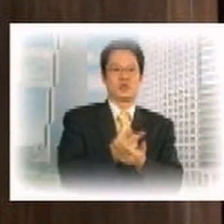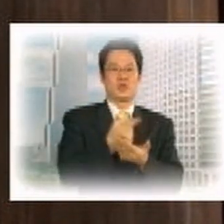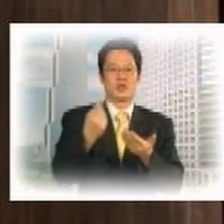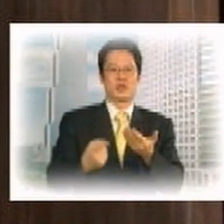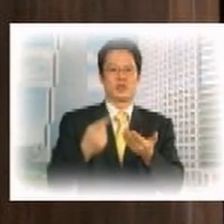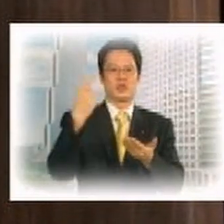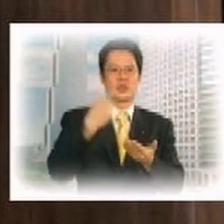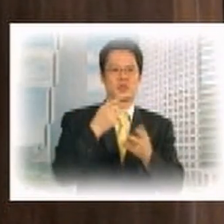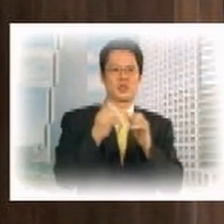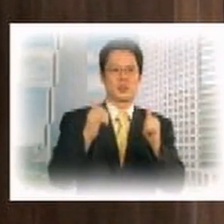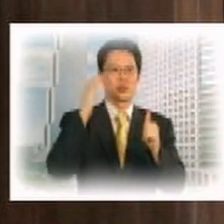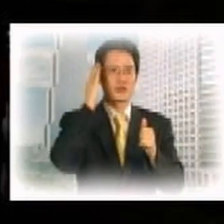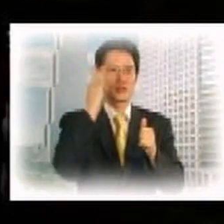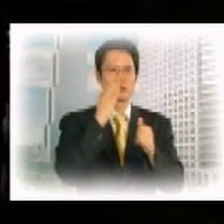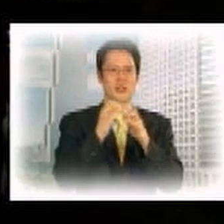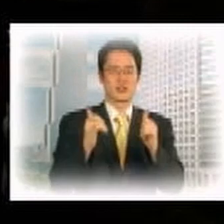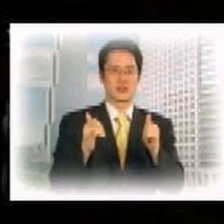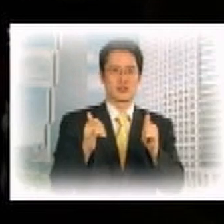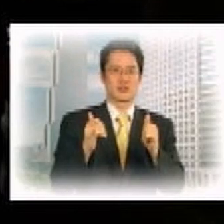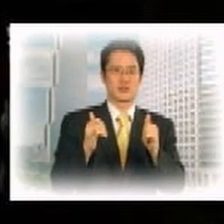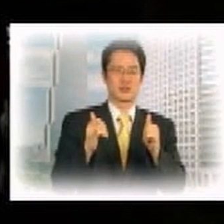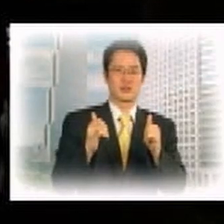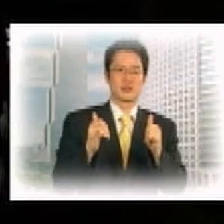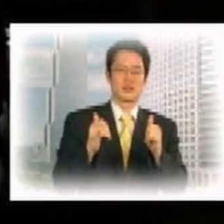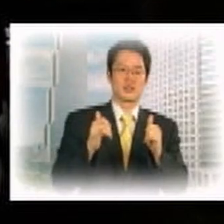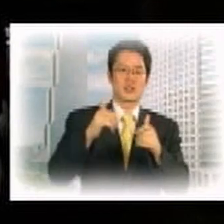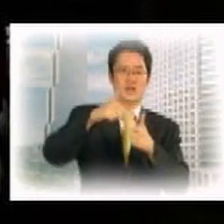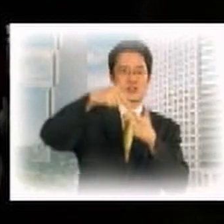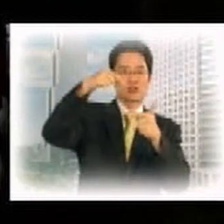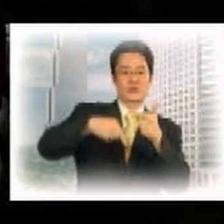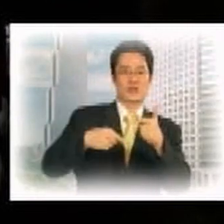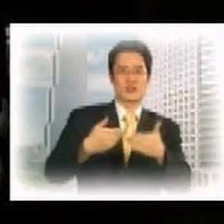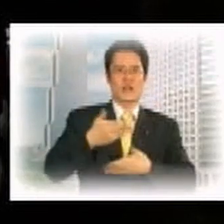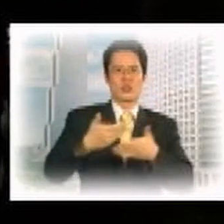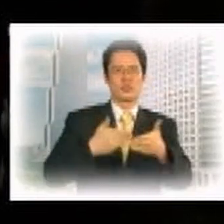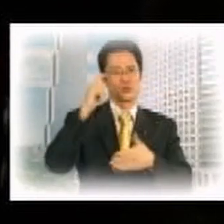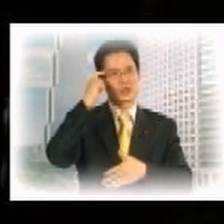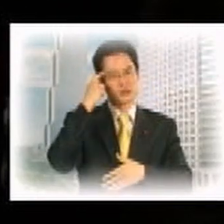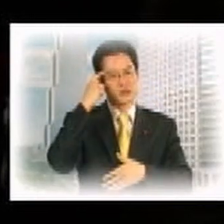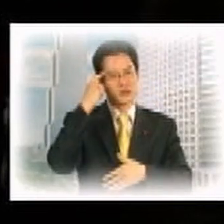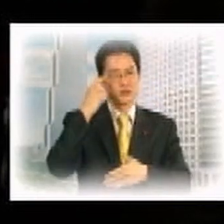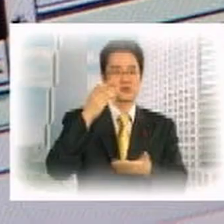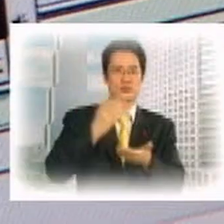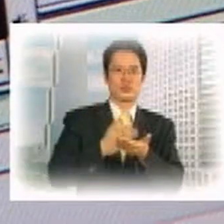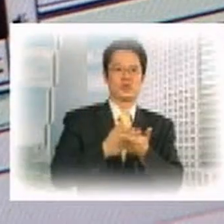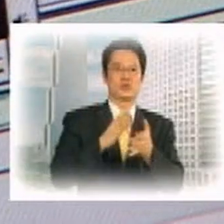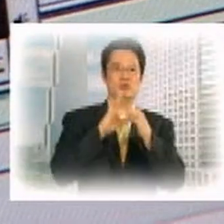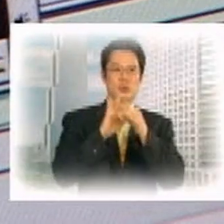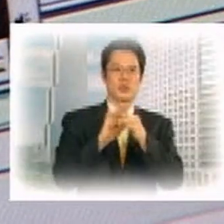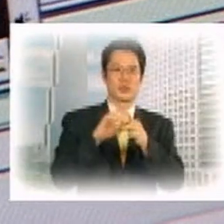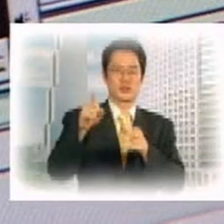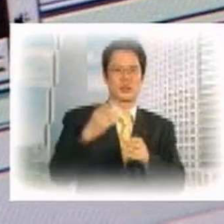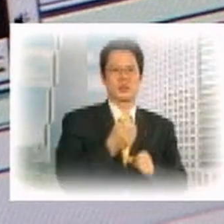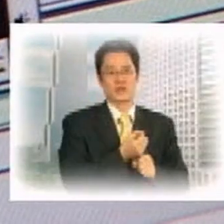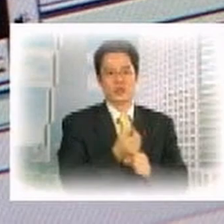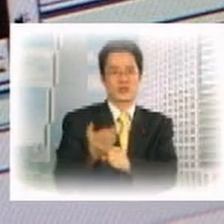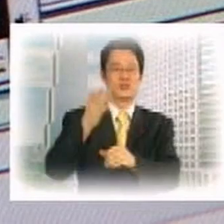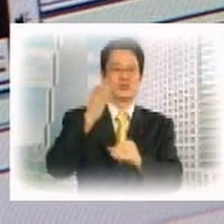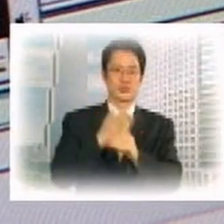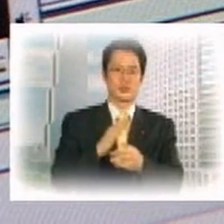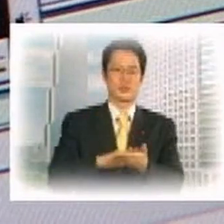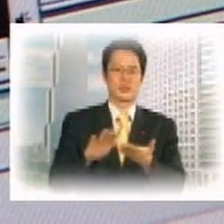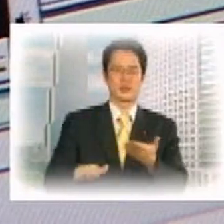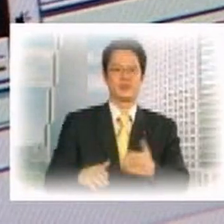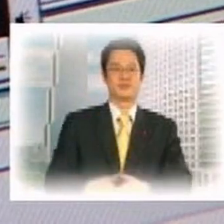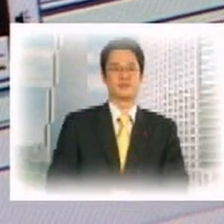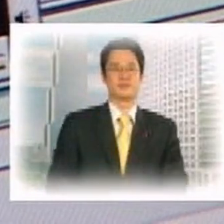명의 강남구 청각장애인들, 강남구의 나눔 정신이 구정 뉴스를 통해 이들에게 전해지고 있습니다. 강남구청 뉴스